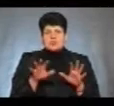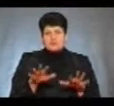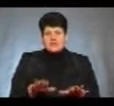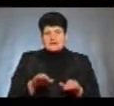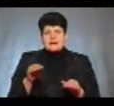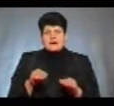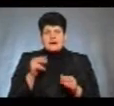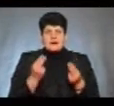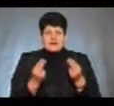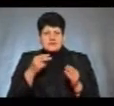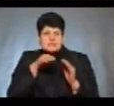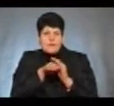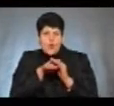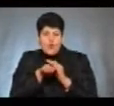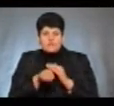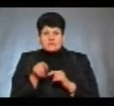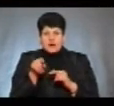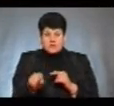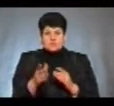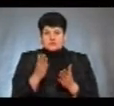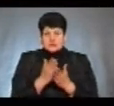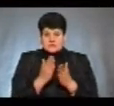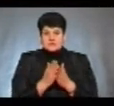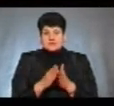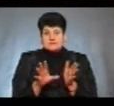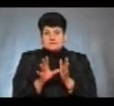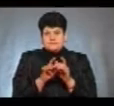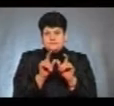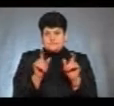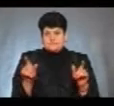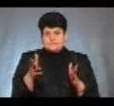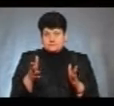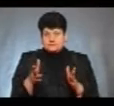у хованки. А тут – трансформаторна будка, у якій загинув хлопчик.